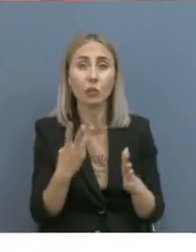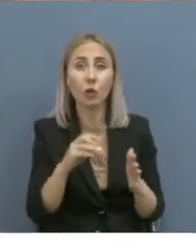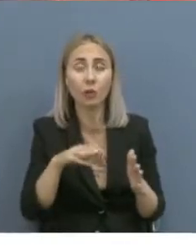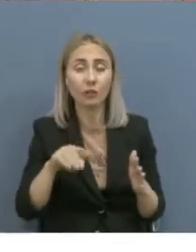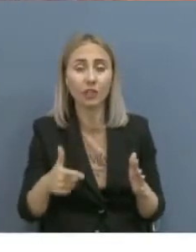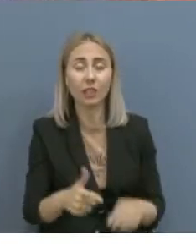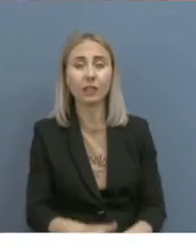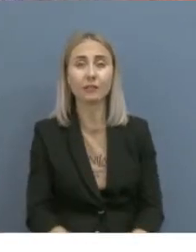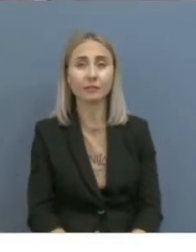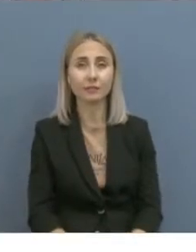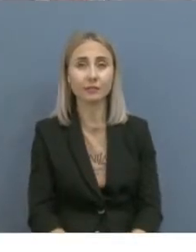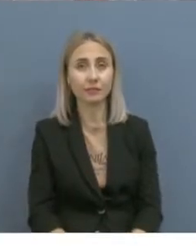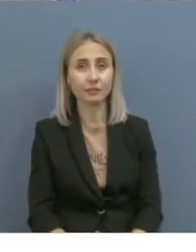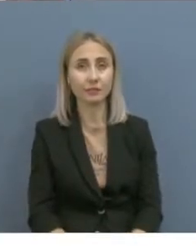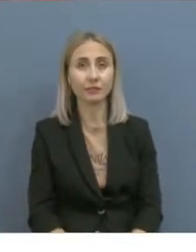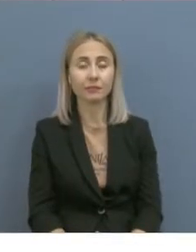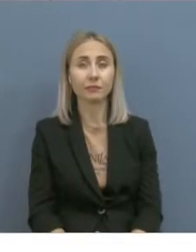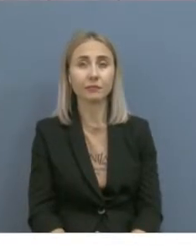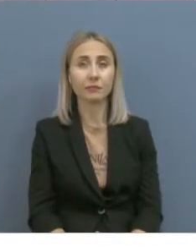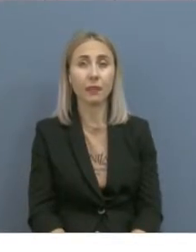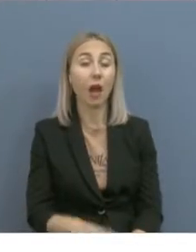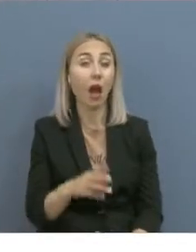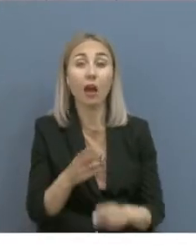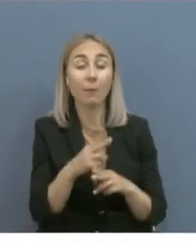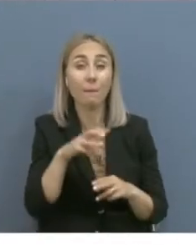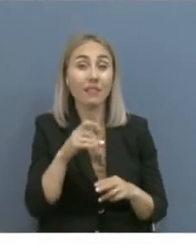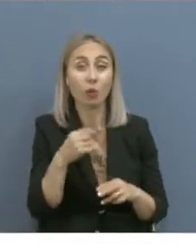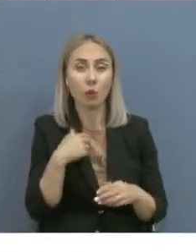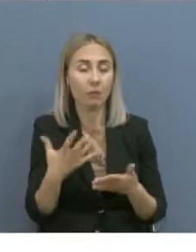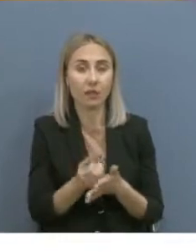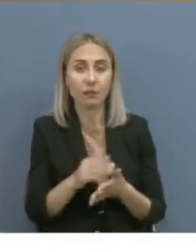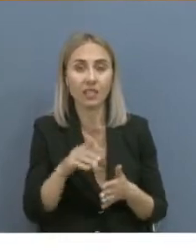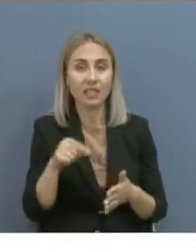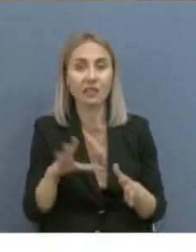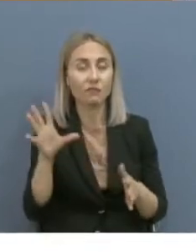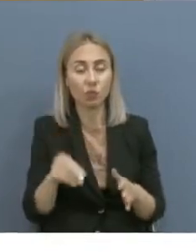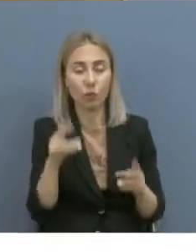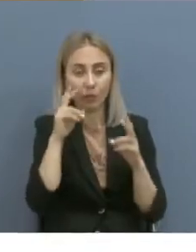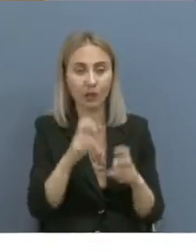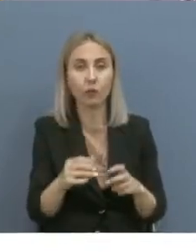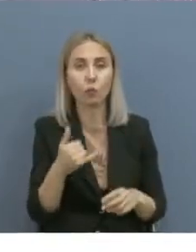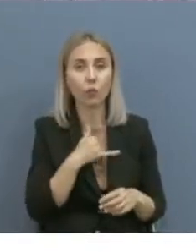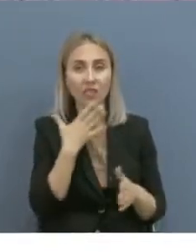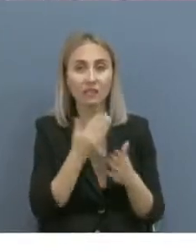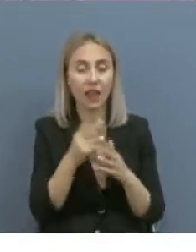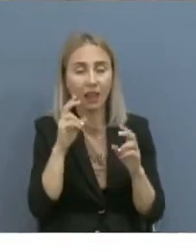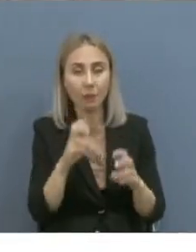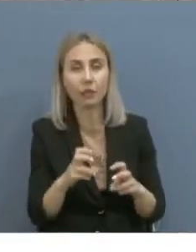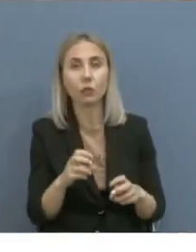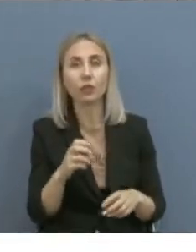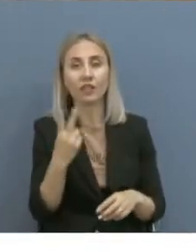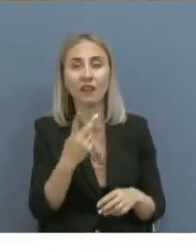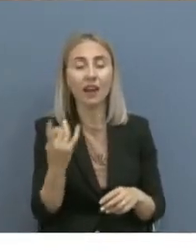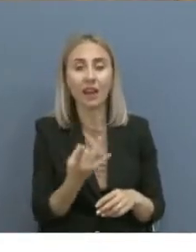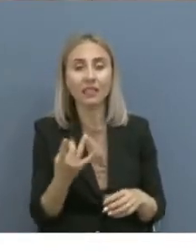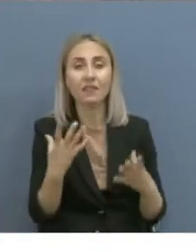Жоқ, бізде мұндай тексереді ғой. Бізде лабораторияда бар. Көкшетаудағы орталық базарларда сатылатын балықтар өңірдің рұқсат етілген су айдындарынан